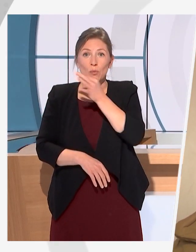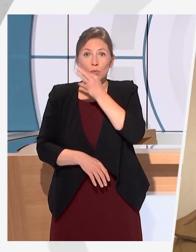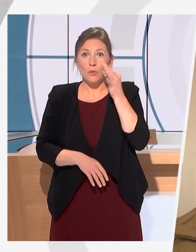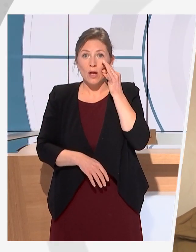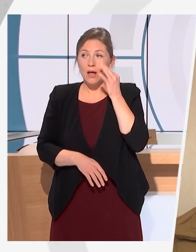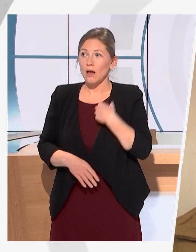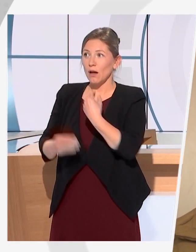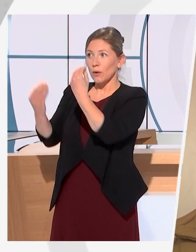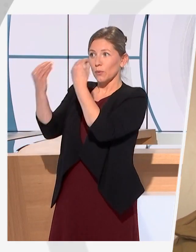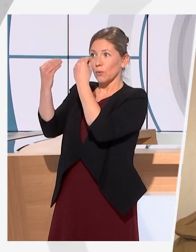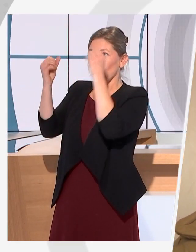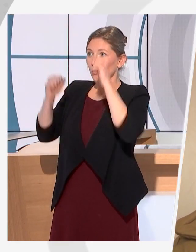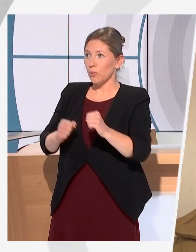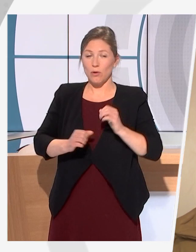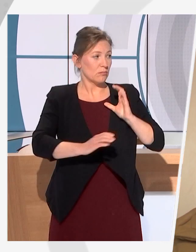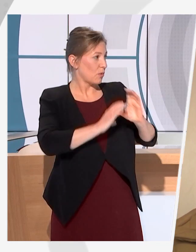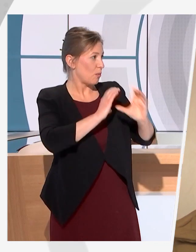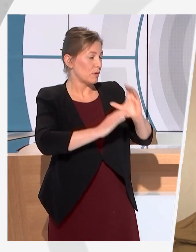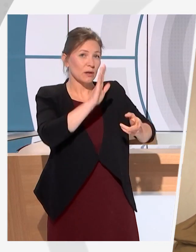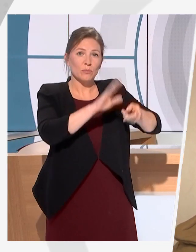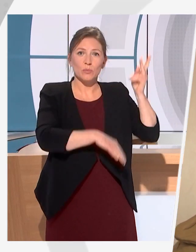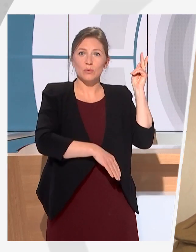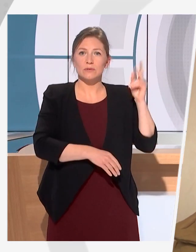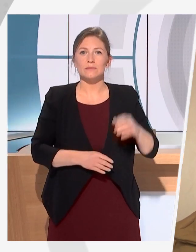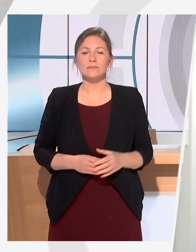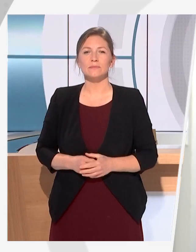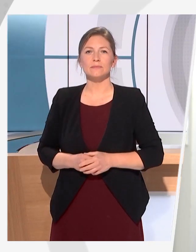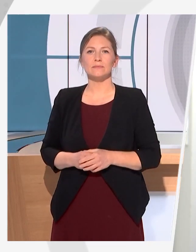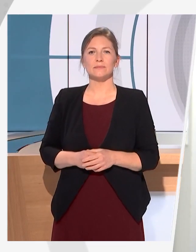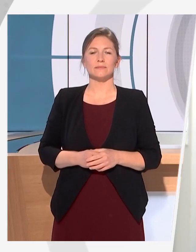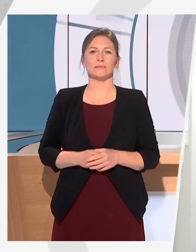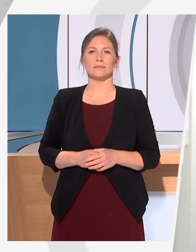sourd-muet, donc ça va me permettre de communiquer davantage.